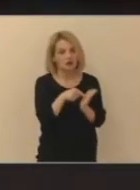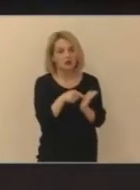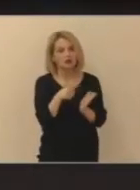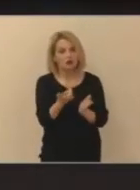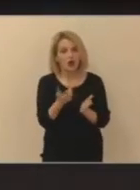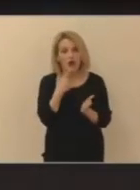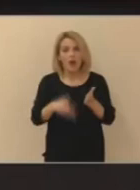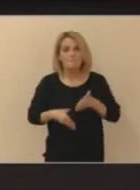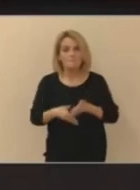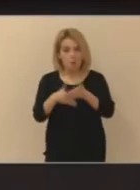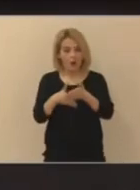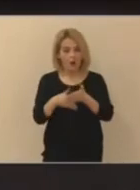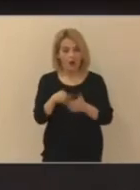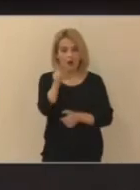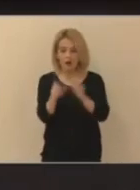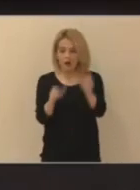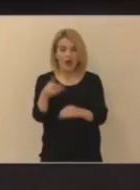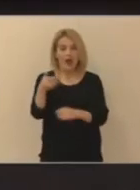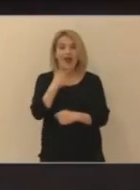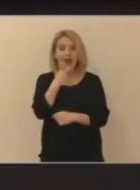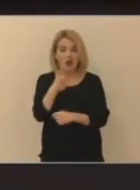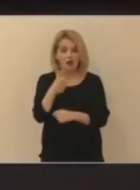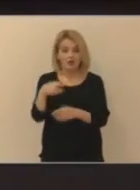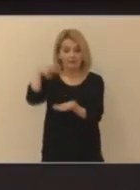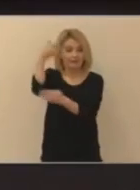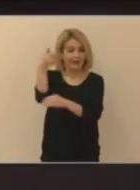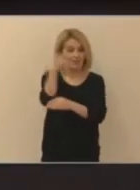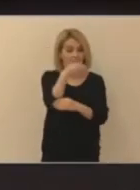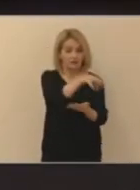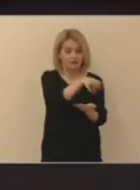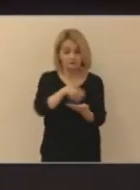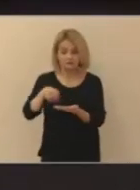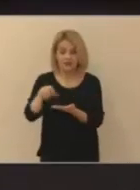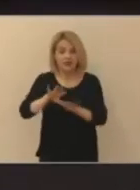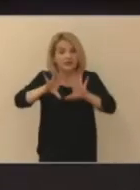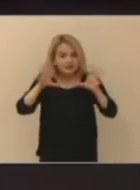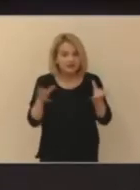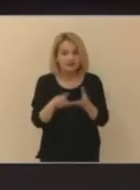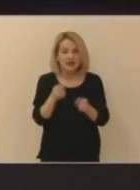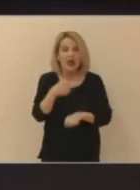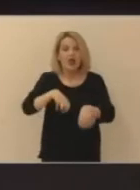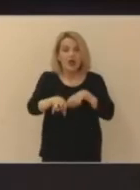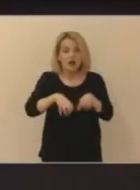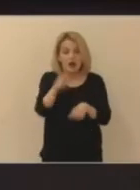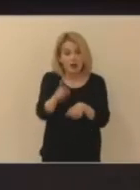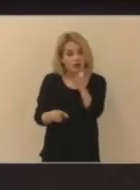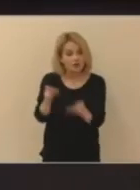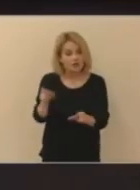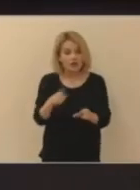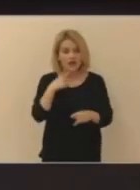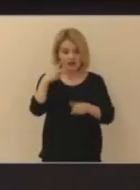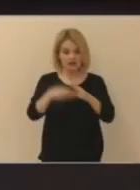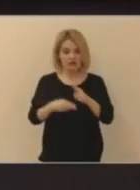им помогне и на економските оператори, но и современо и на сите работници да ги